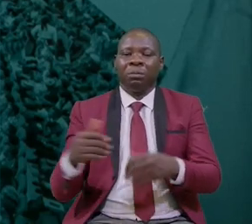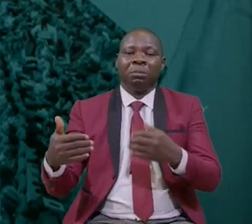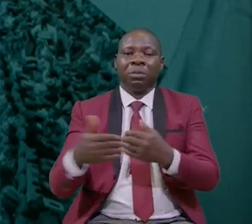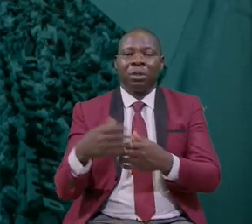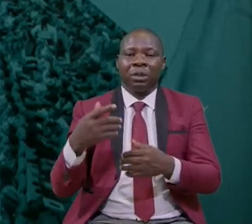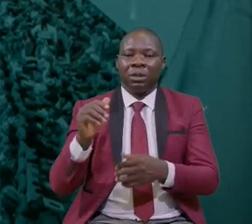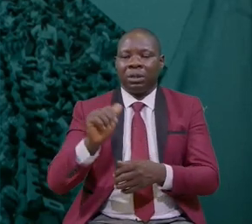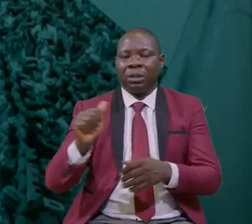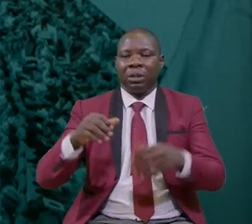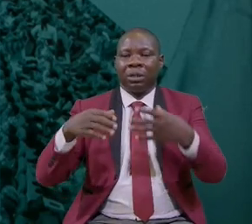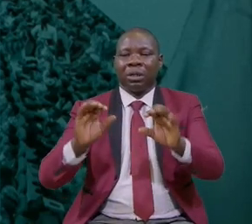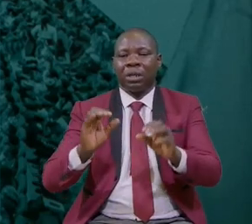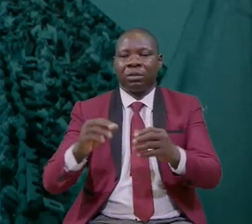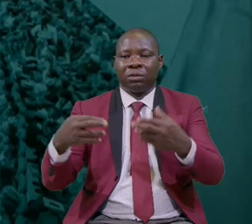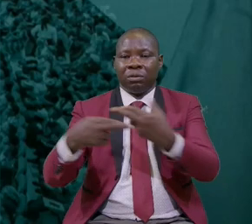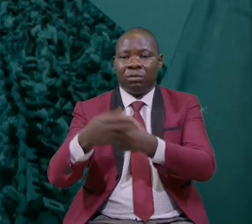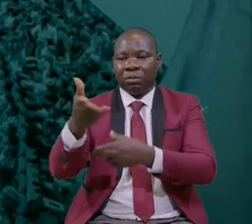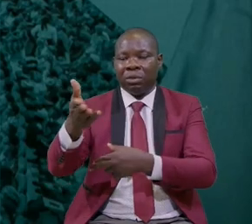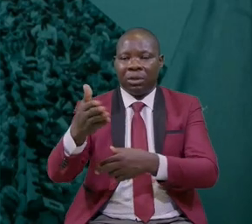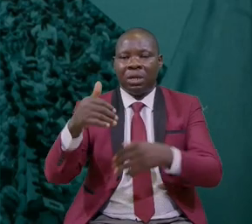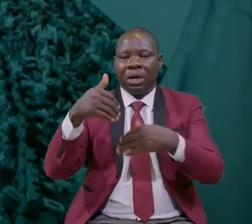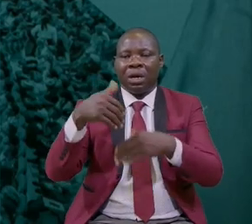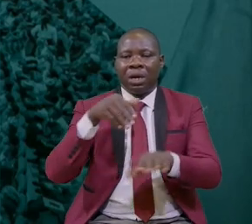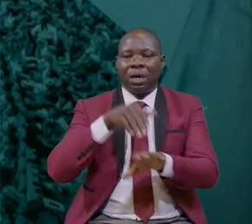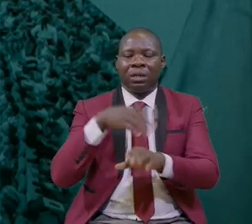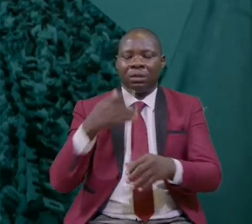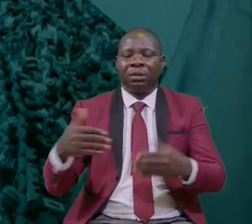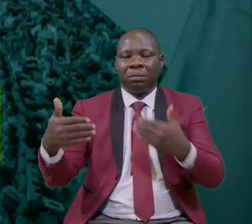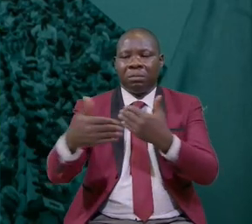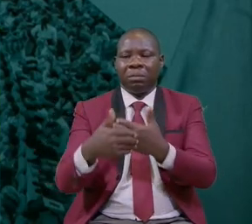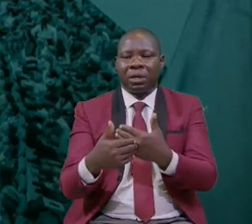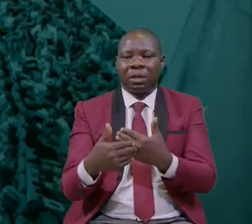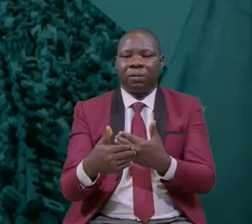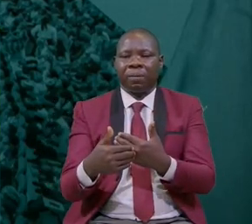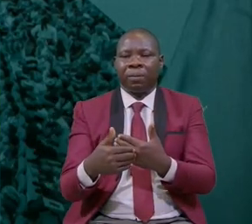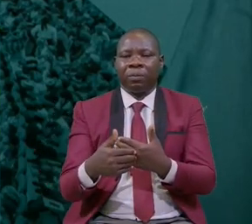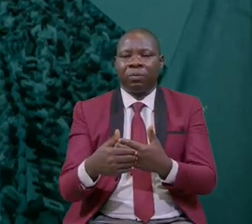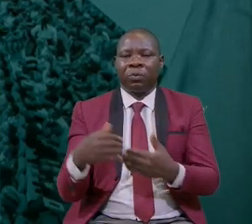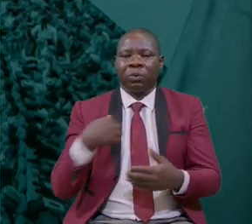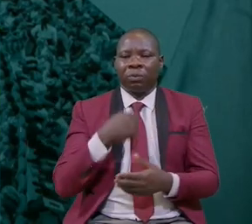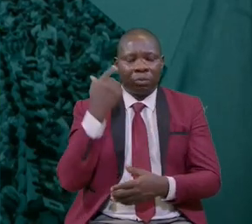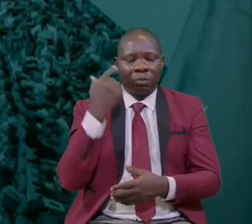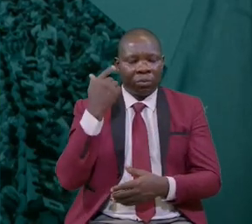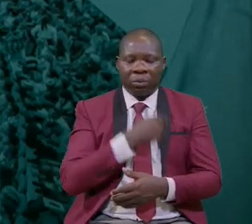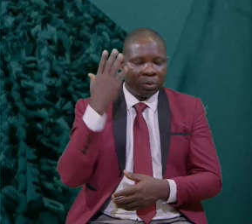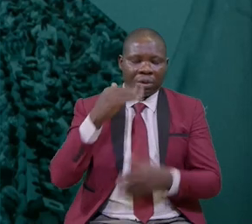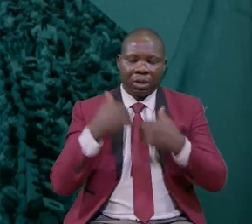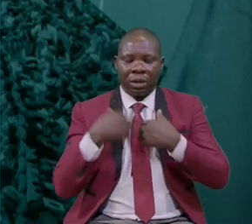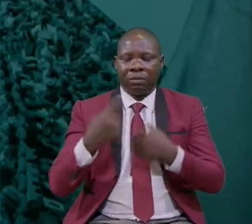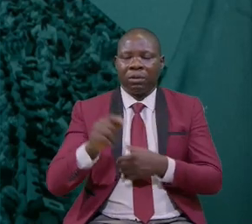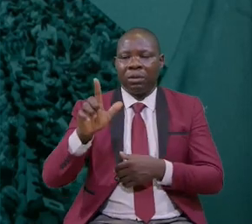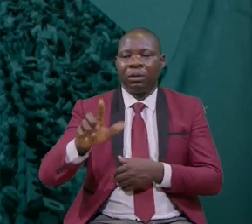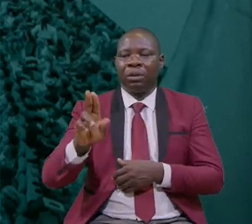les informations correctes. Pour qu'en son temps, on puisse vous contacter, vous convier à cette